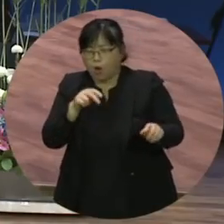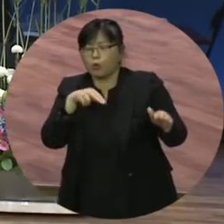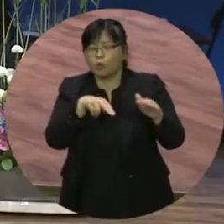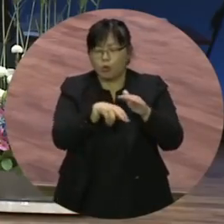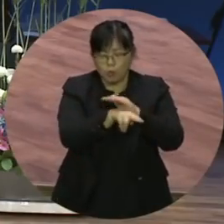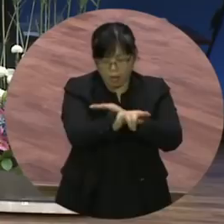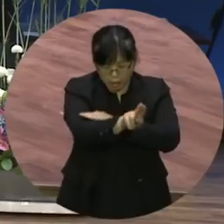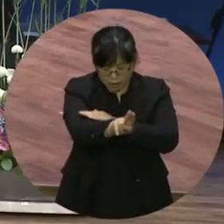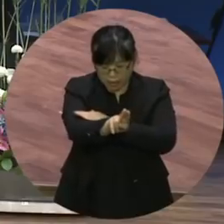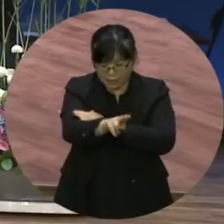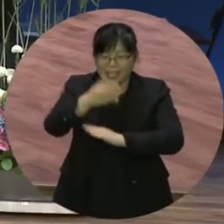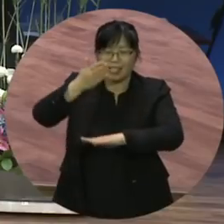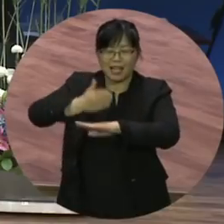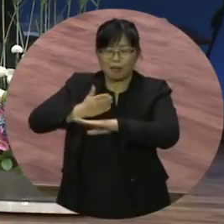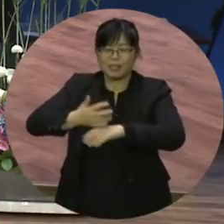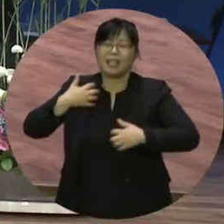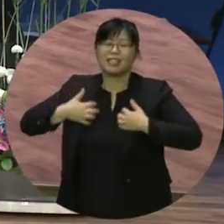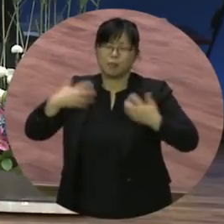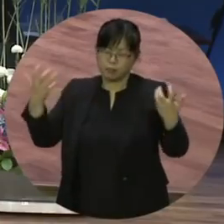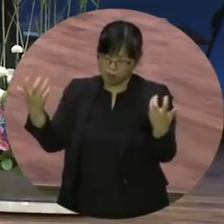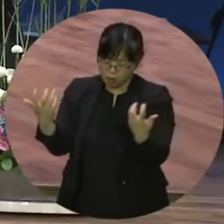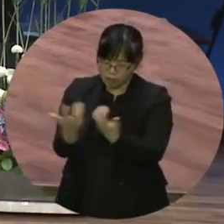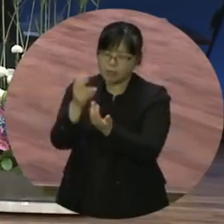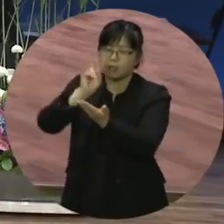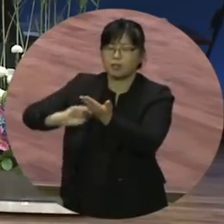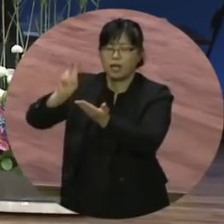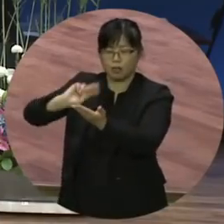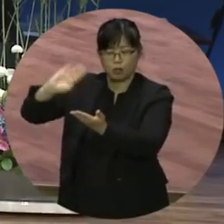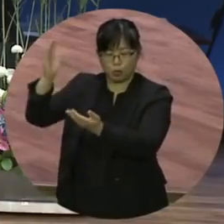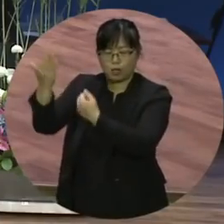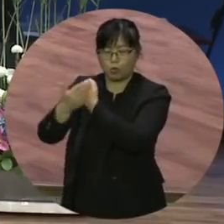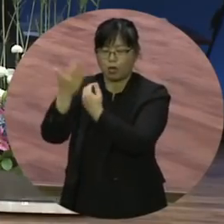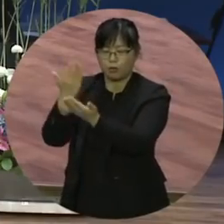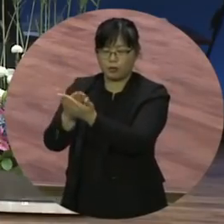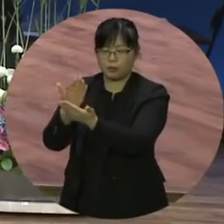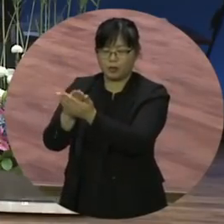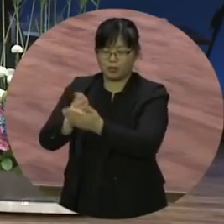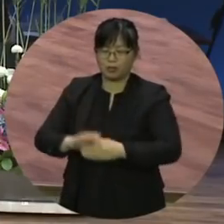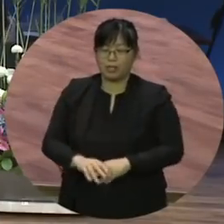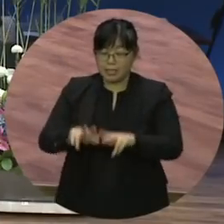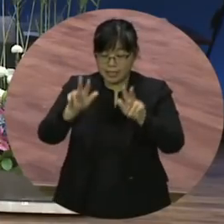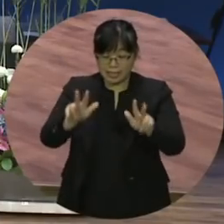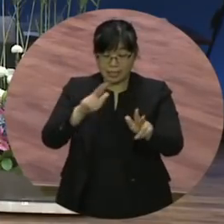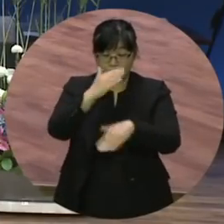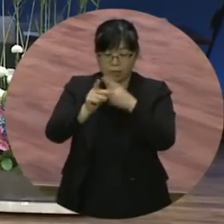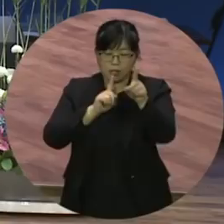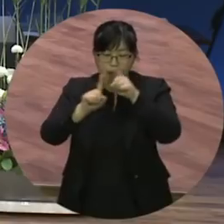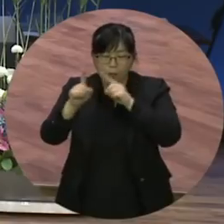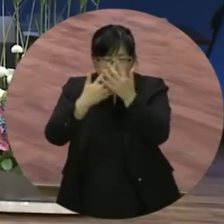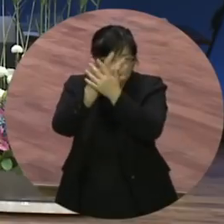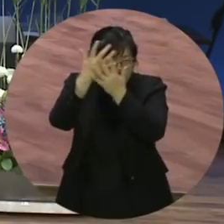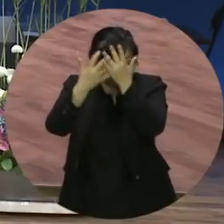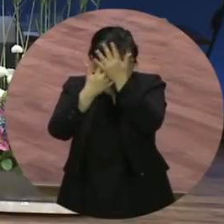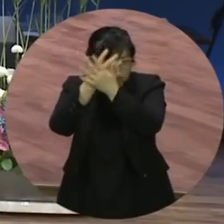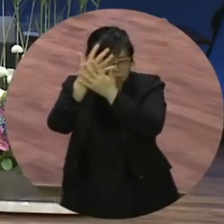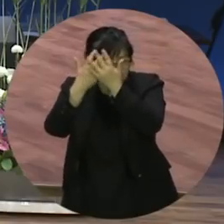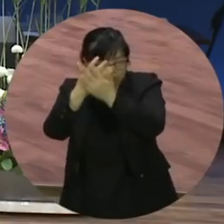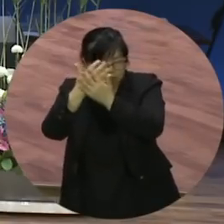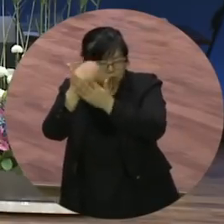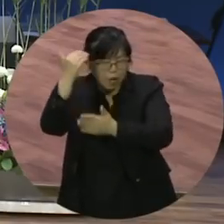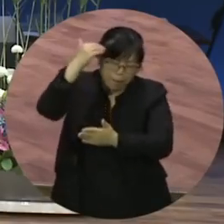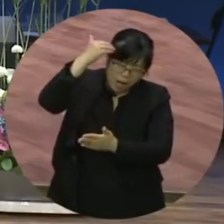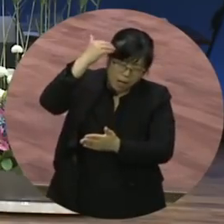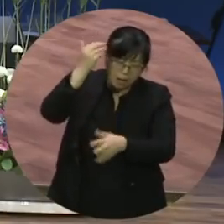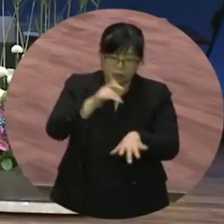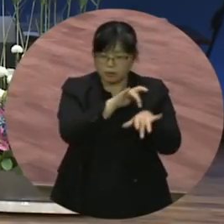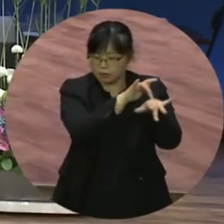기쁨의 찬양이 되게 하여 주시옵소서. 이 시간 말씀을 듣지 못하게 하고 말씀을 오해하게 만들고 행하지 못하게 하는 모든